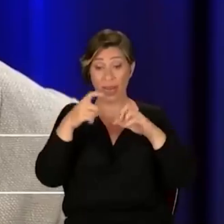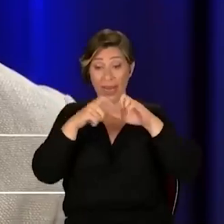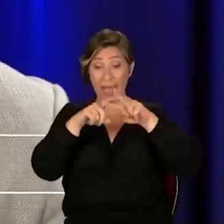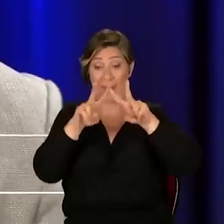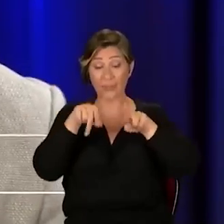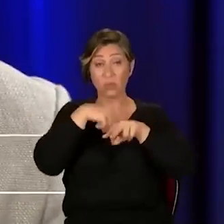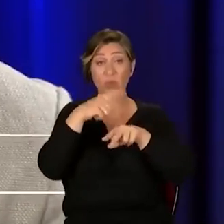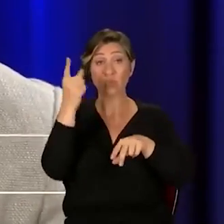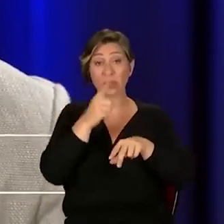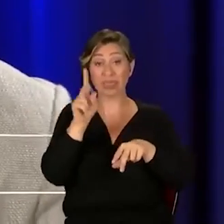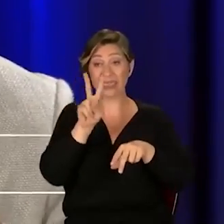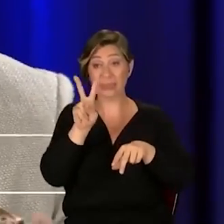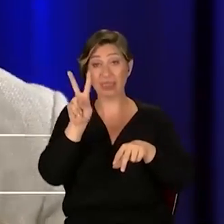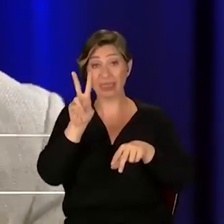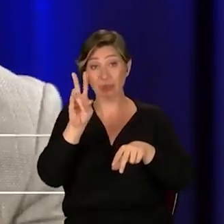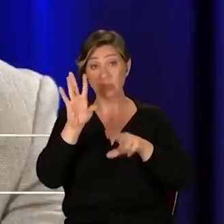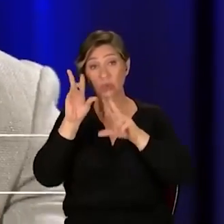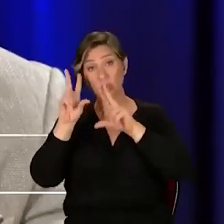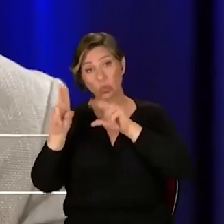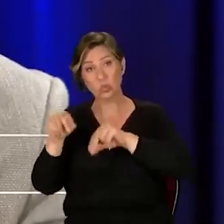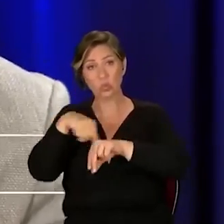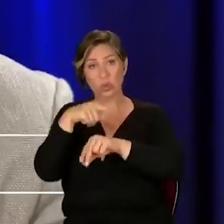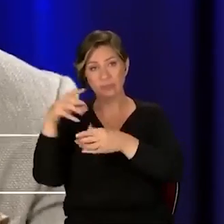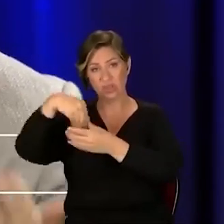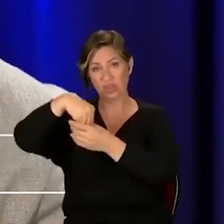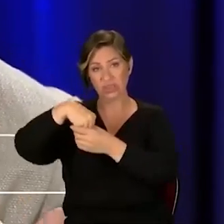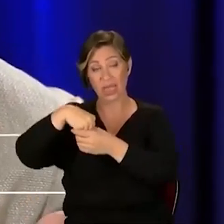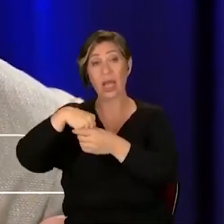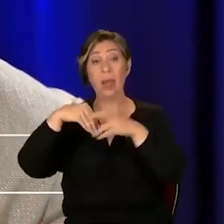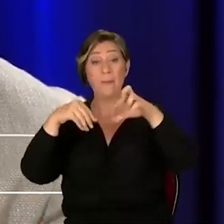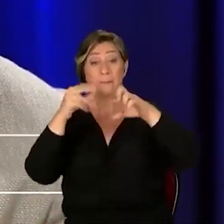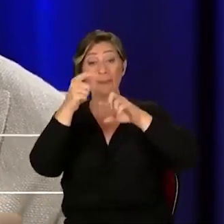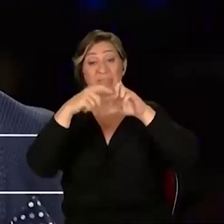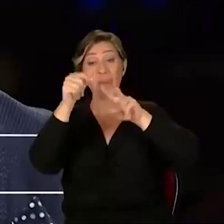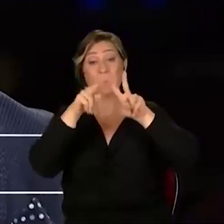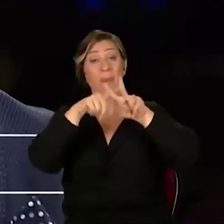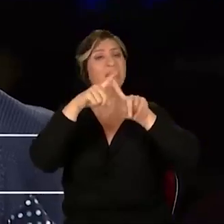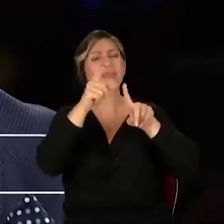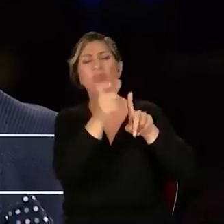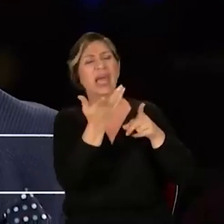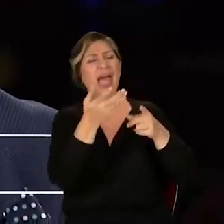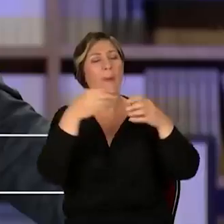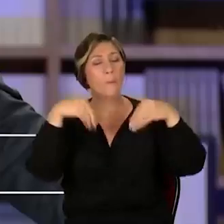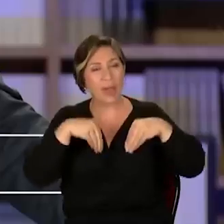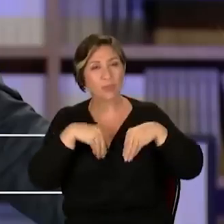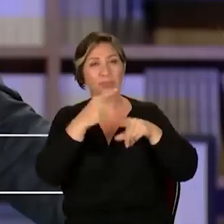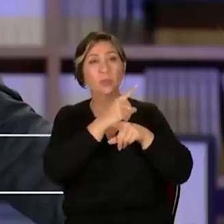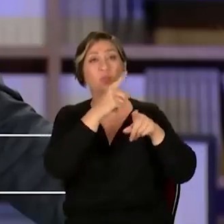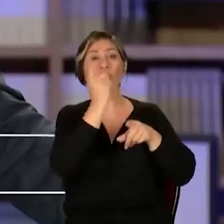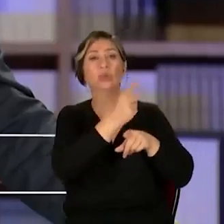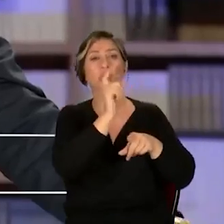dönemimiz yaklaşık %20-25 uykunun dönemini kapsar. Ama primatlarda ise bu %9'dur. Çünkü böyle bir beyin çalışmaları